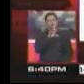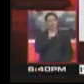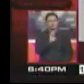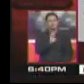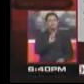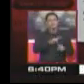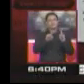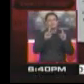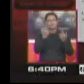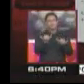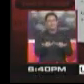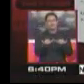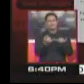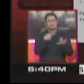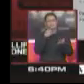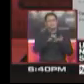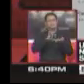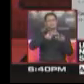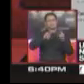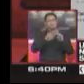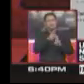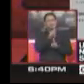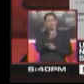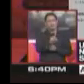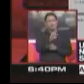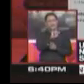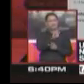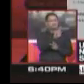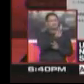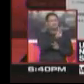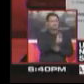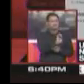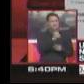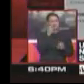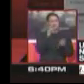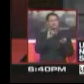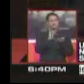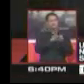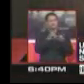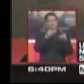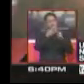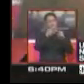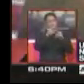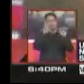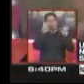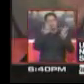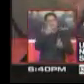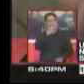Pero ngayon pa lang, number one na sa iTunes ang unang single niya na Home.